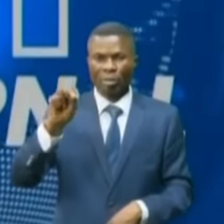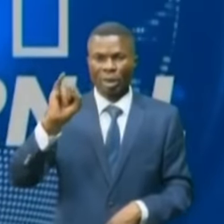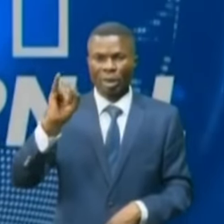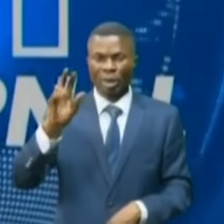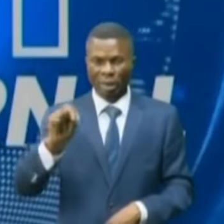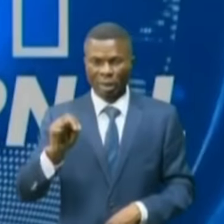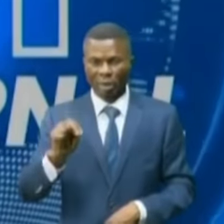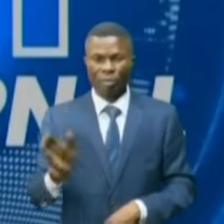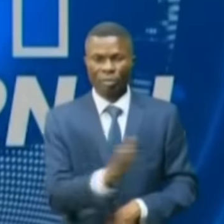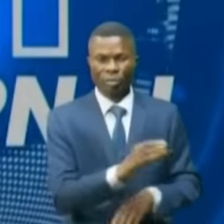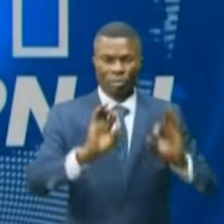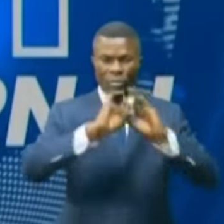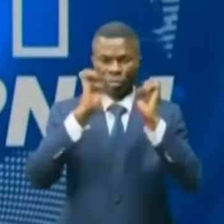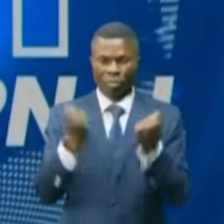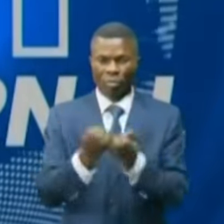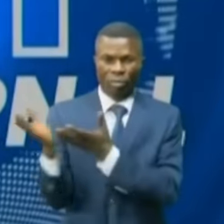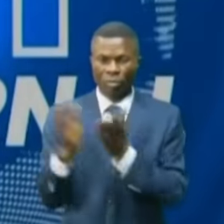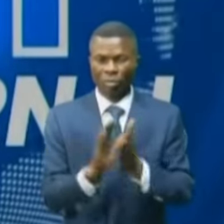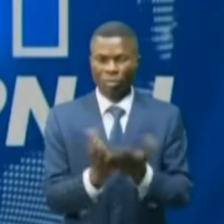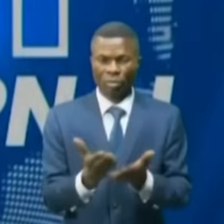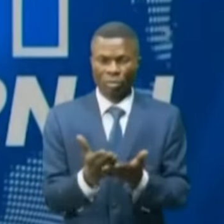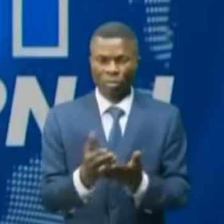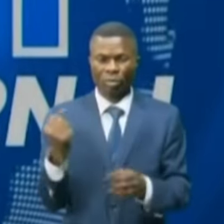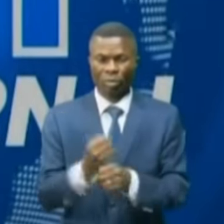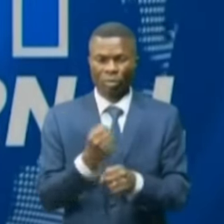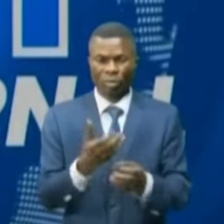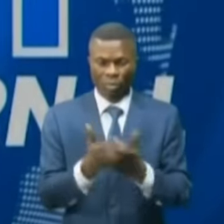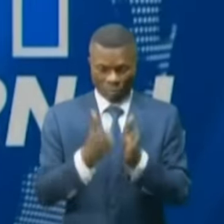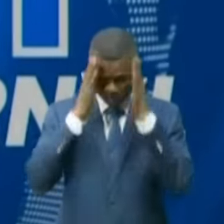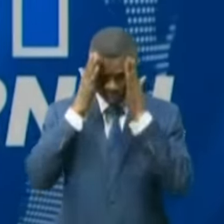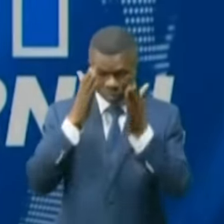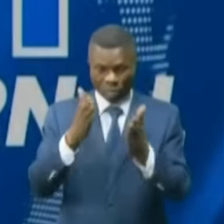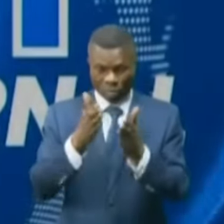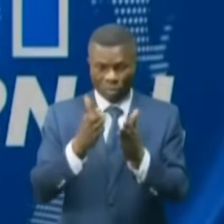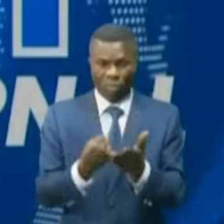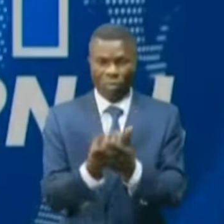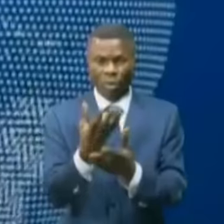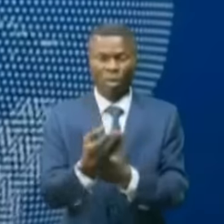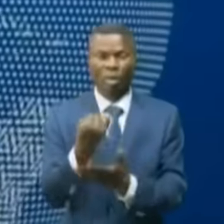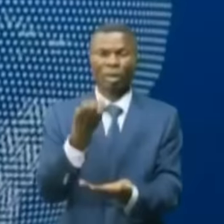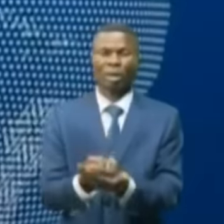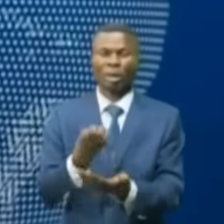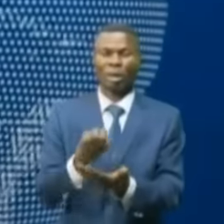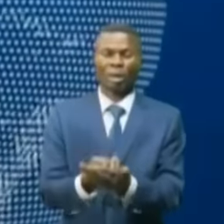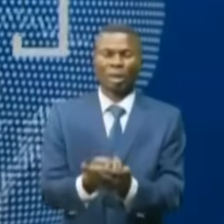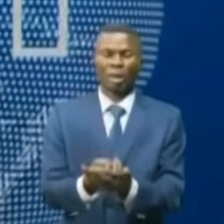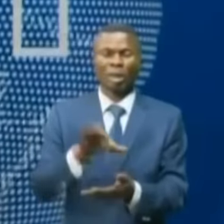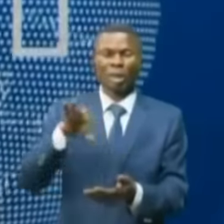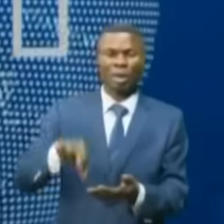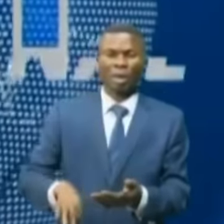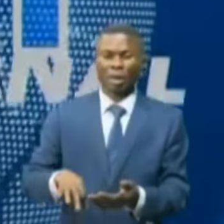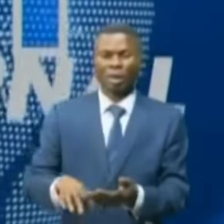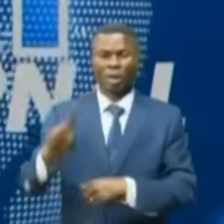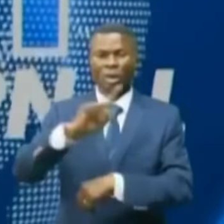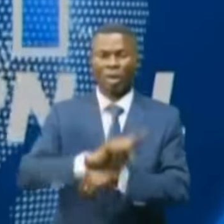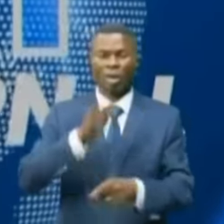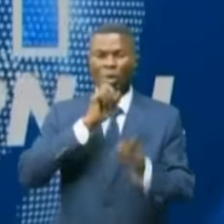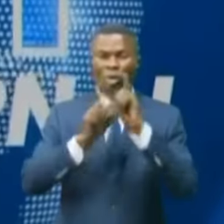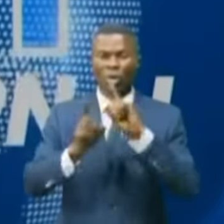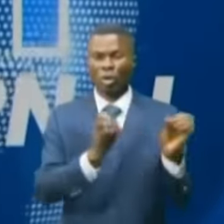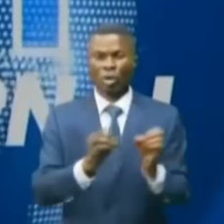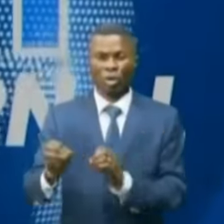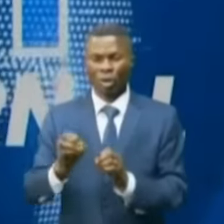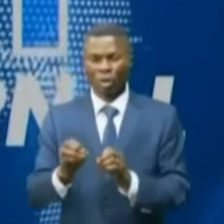Les entreprises du portefeuille du secteur extractif se penchent sur leurs dépenses budgétaires et sur la faveur des journées d'échange organisées